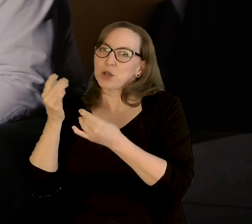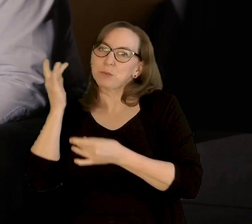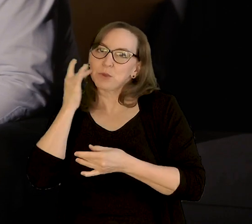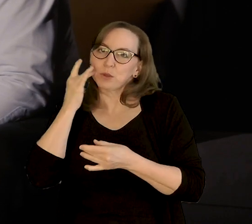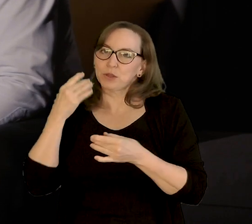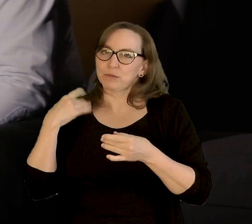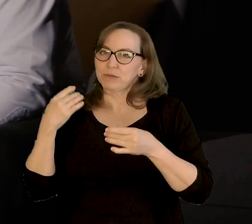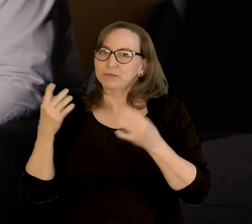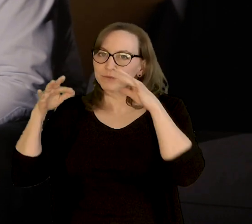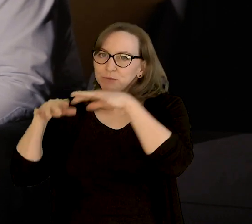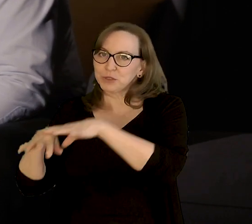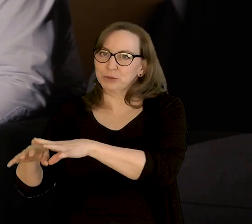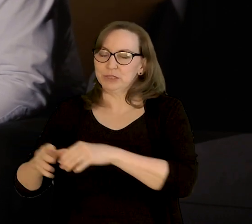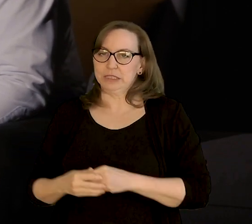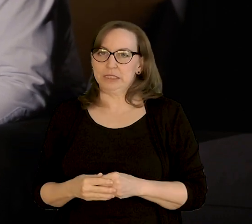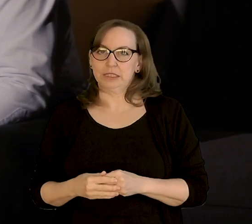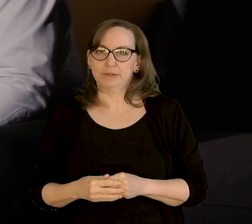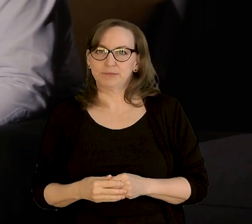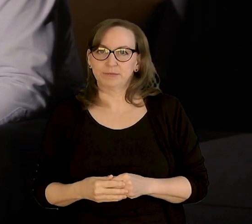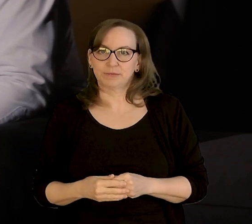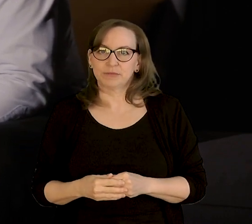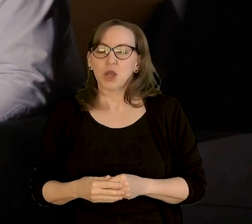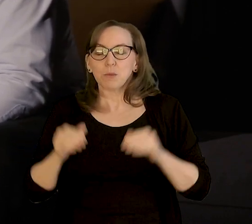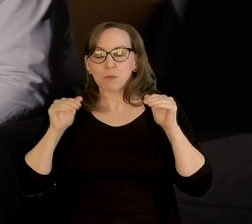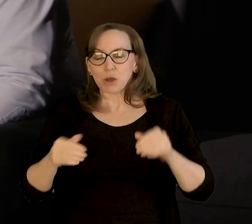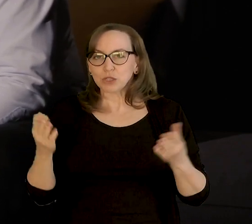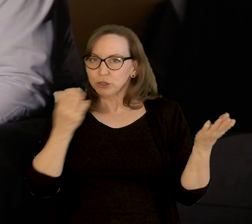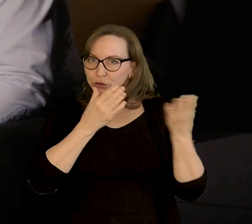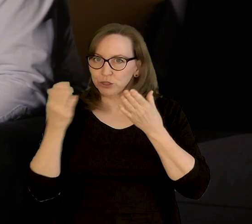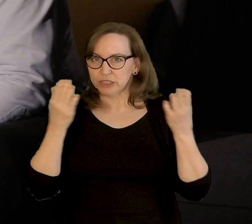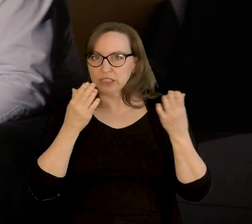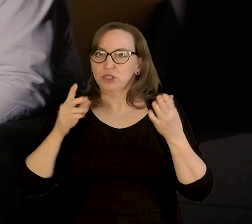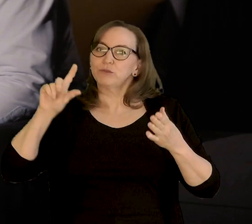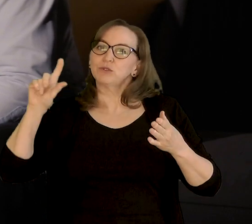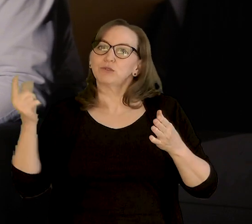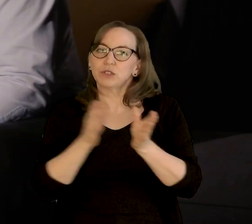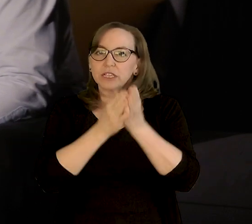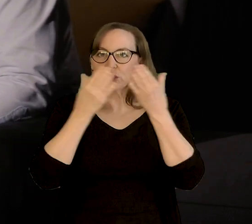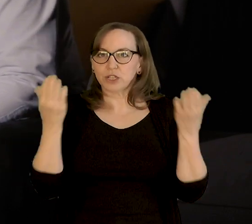Ustanowił Paschę i o tym możemy czytać w drugiej Księdze Mojżeszowej w 12 rozdziale.